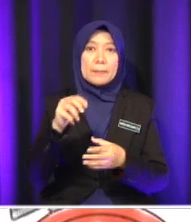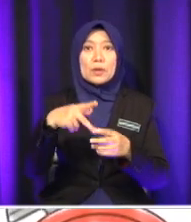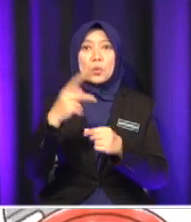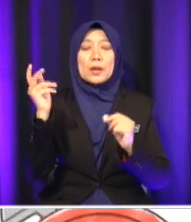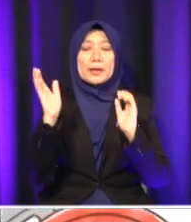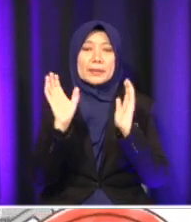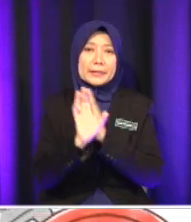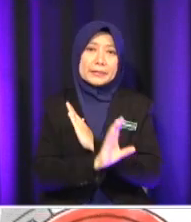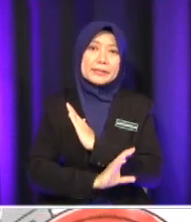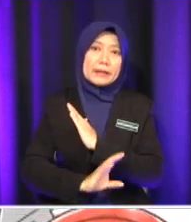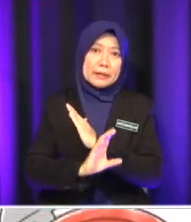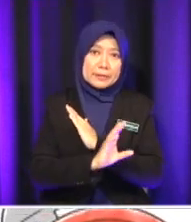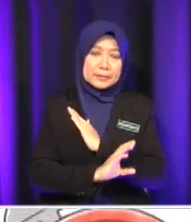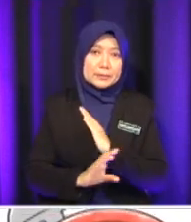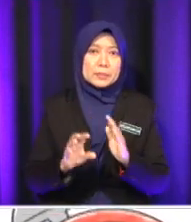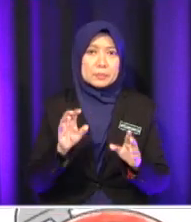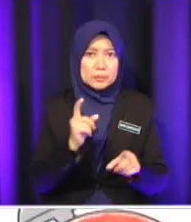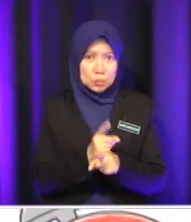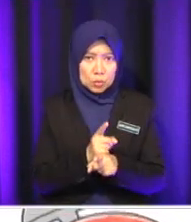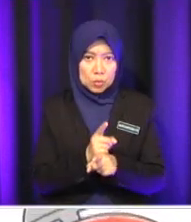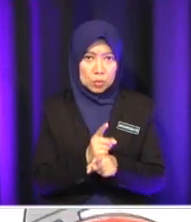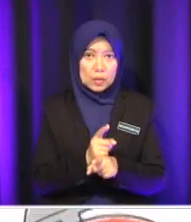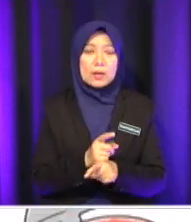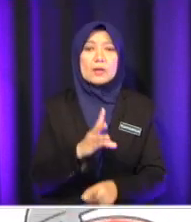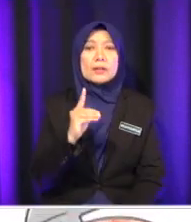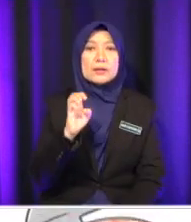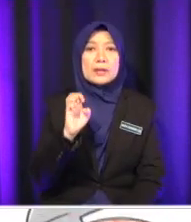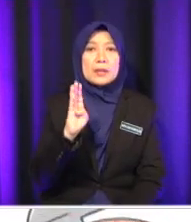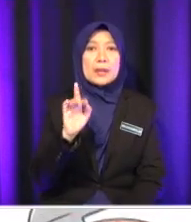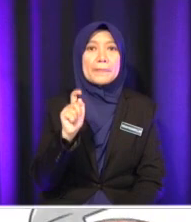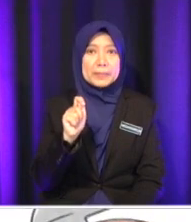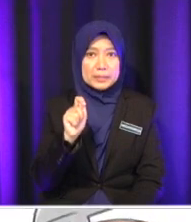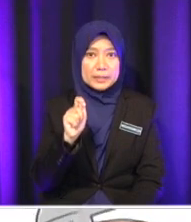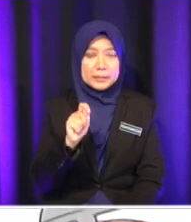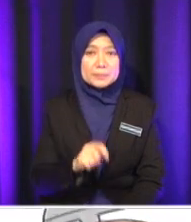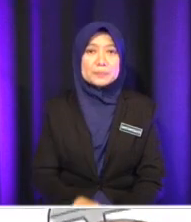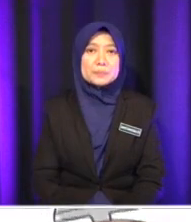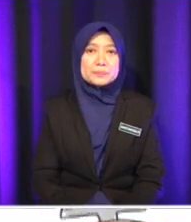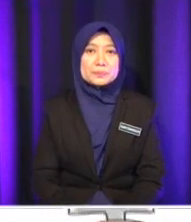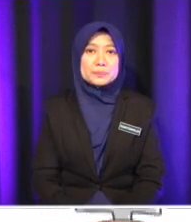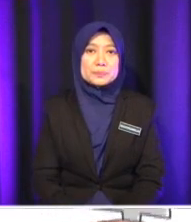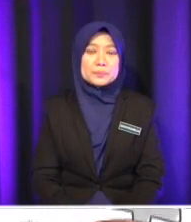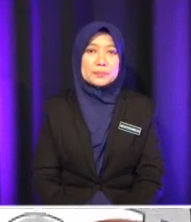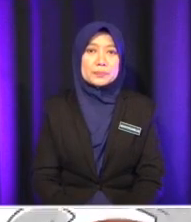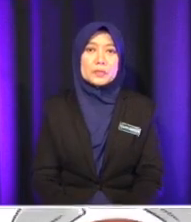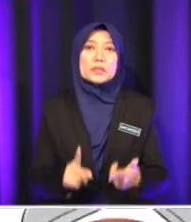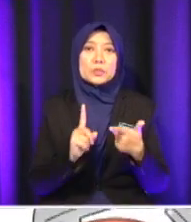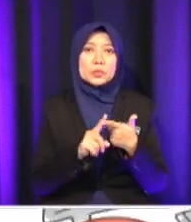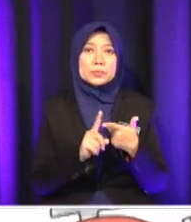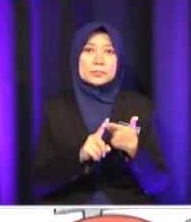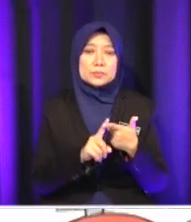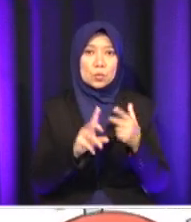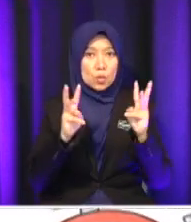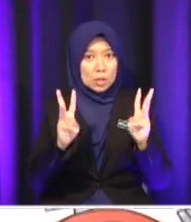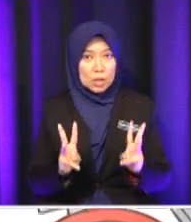ya kita jawab tengok jawabannya Debby oke bagus oke situasi contoh yang kedua warga